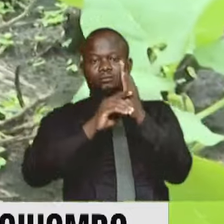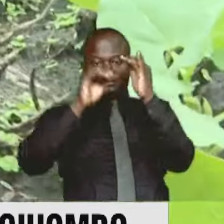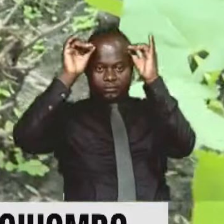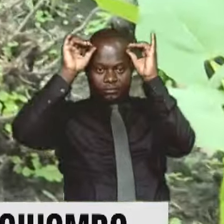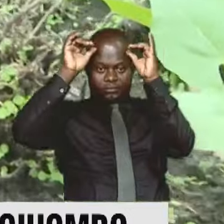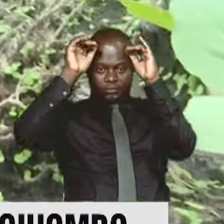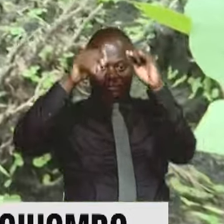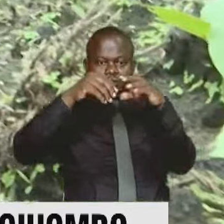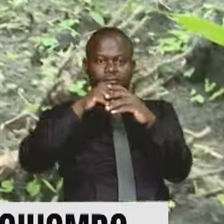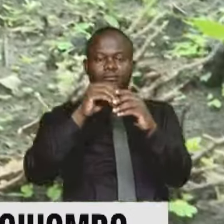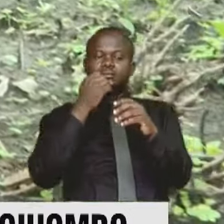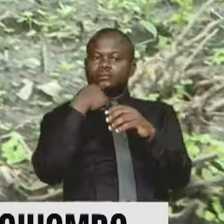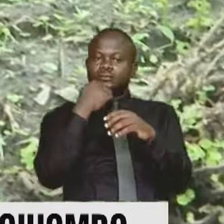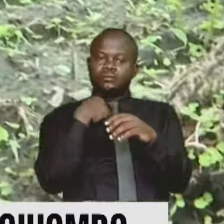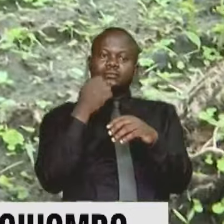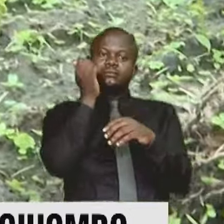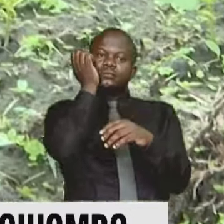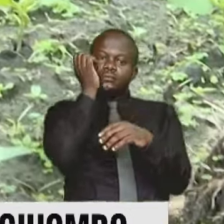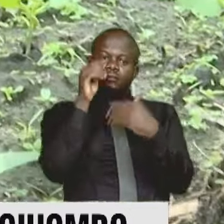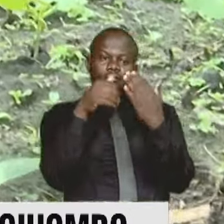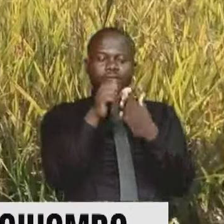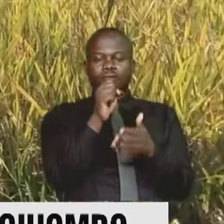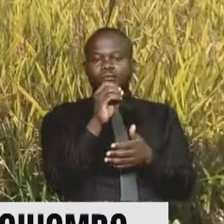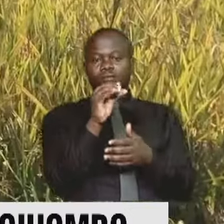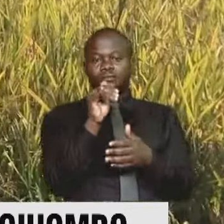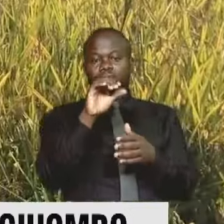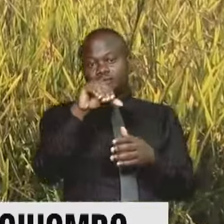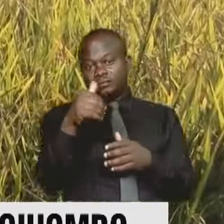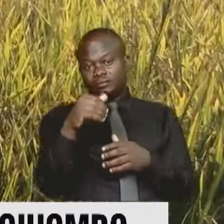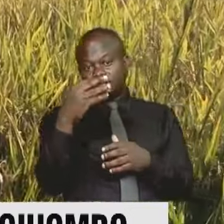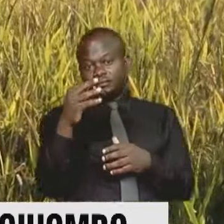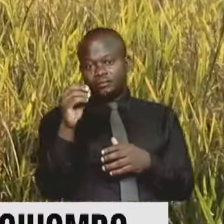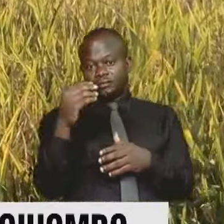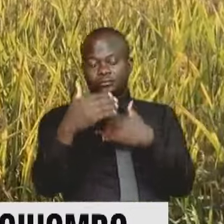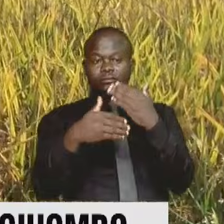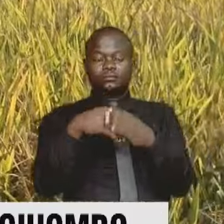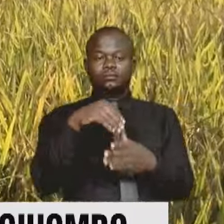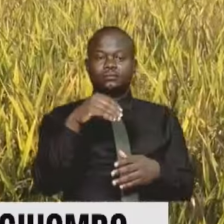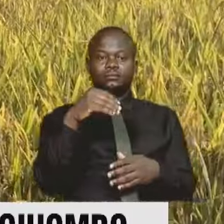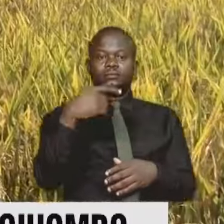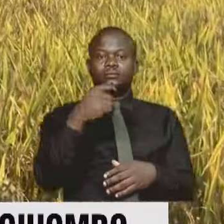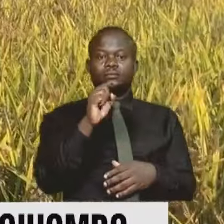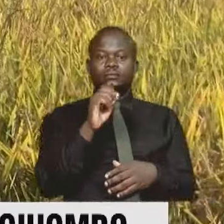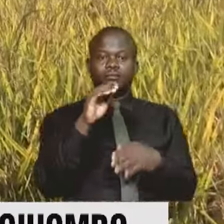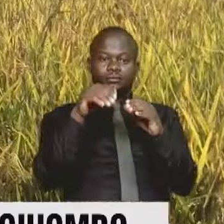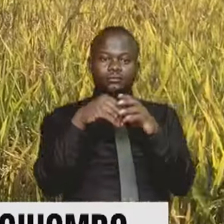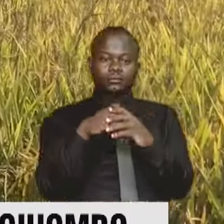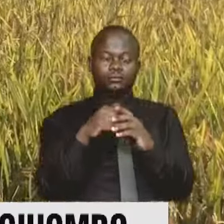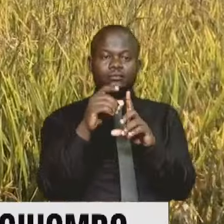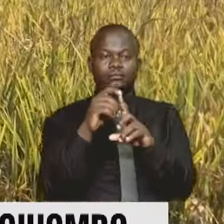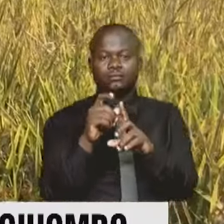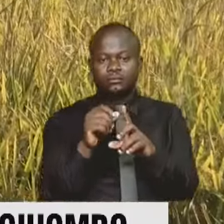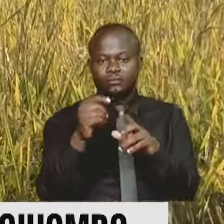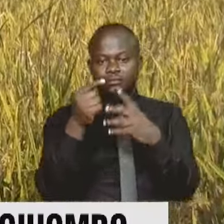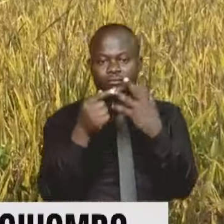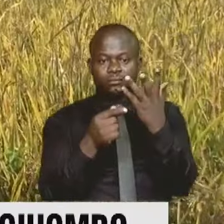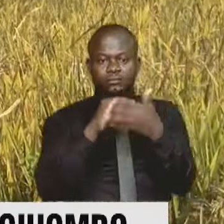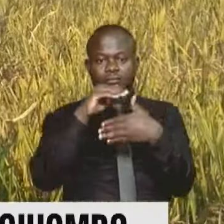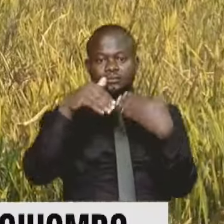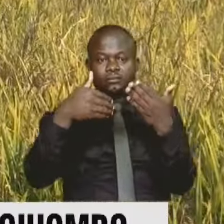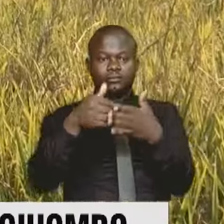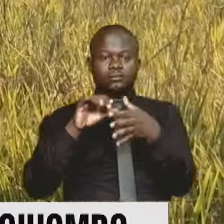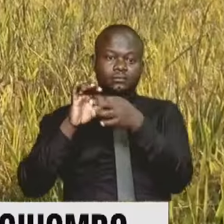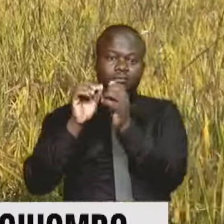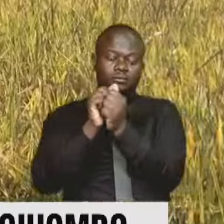zihingwamo ibigori, ibishyimbo na soya, izindi hegitari 300 ziri ku ruhande rw'Akarere ka Gatsibo zihingwamo umuceri. Uretse iki gishanga ku